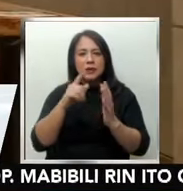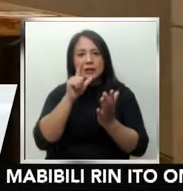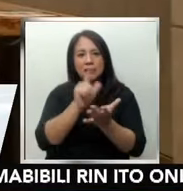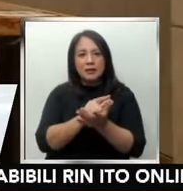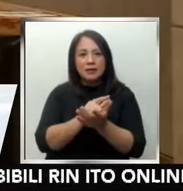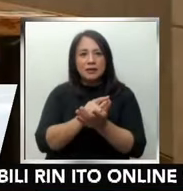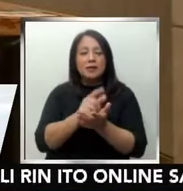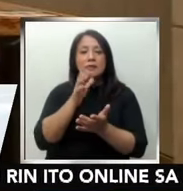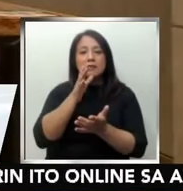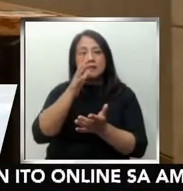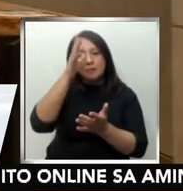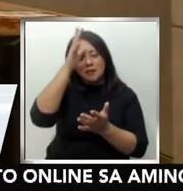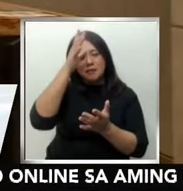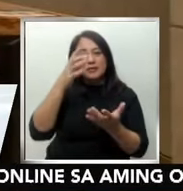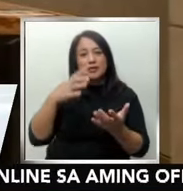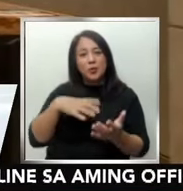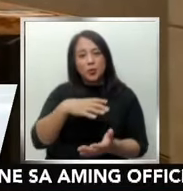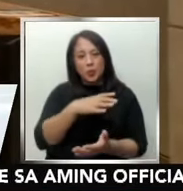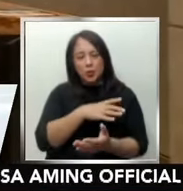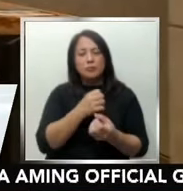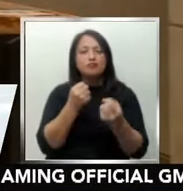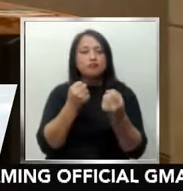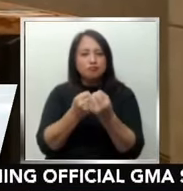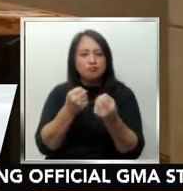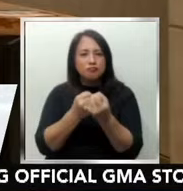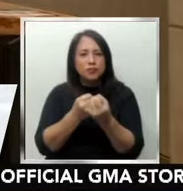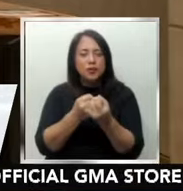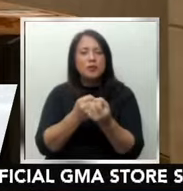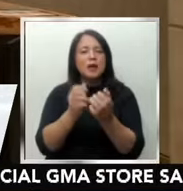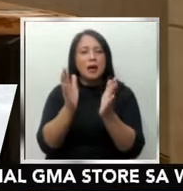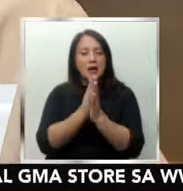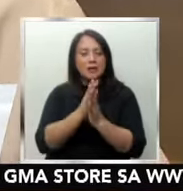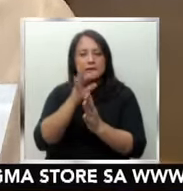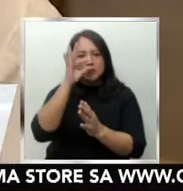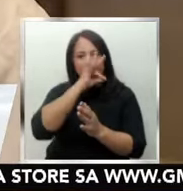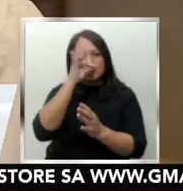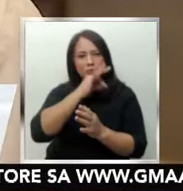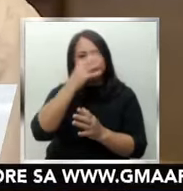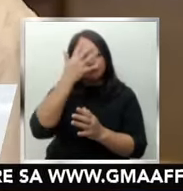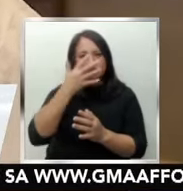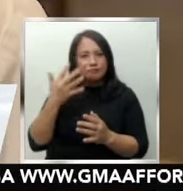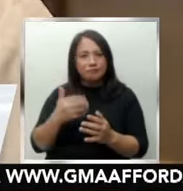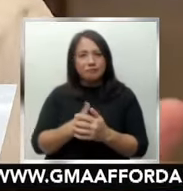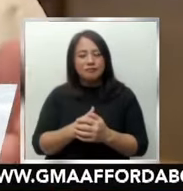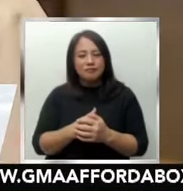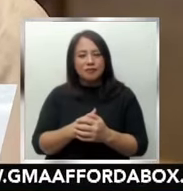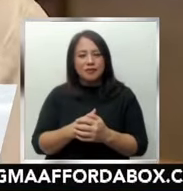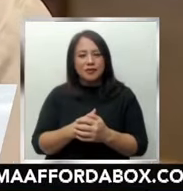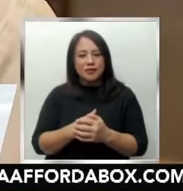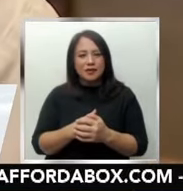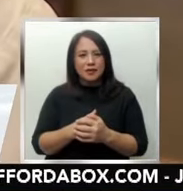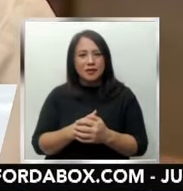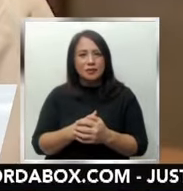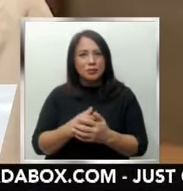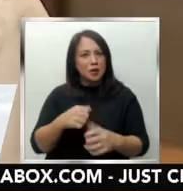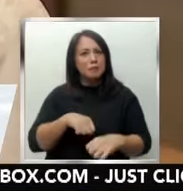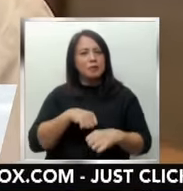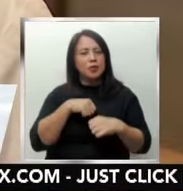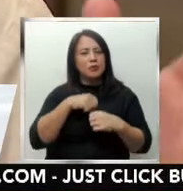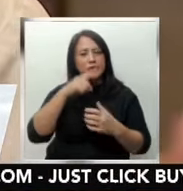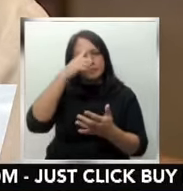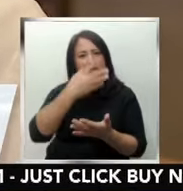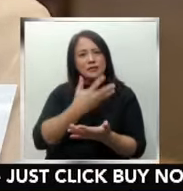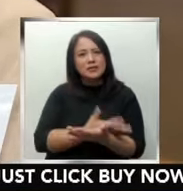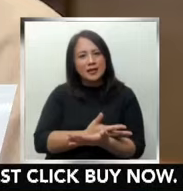magulang para suportahan ang kanyang paghingi ng Filipino citizenship the last l we are proud of our son and Filipino